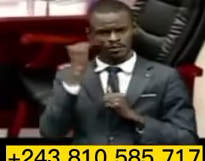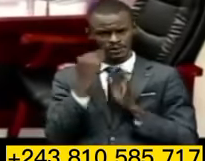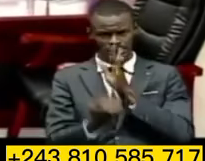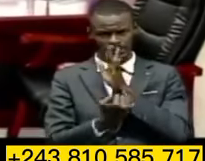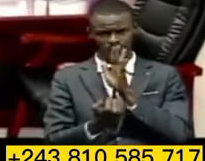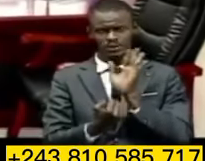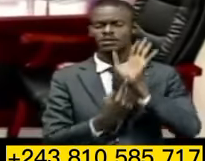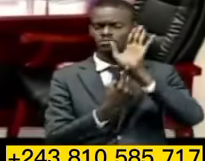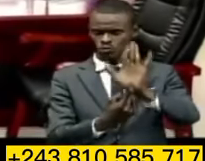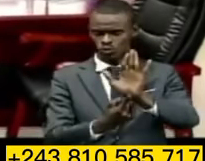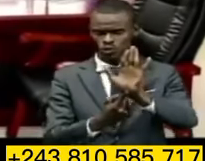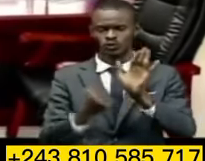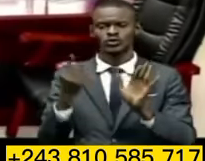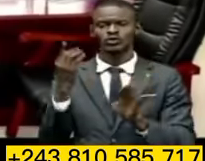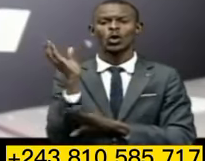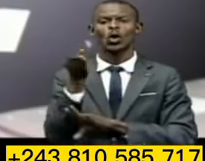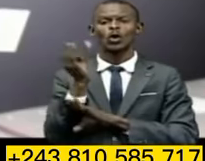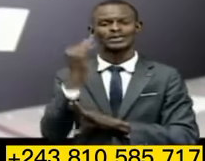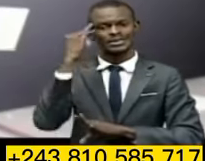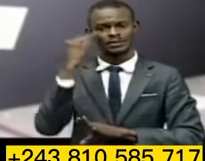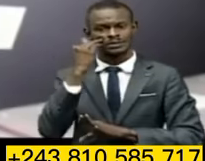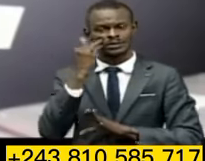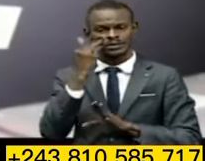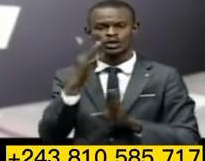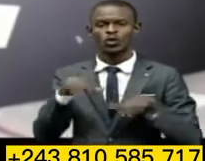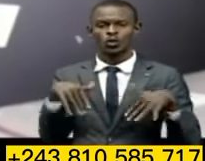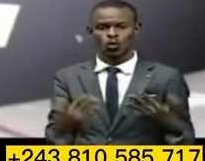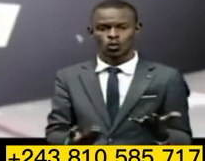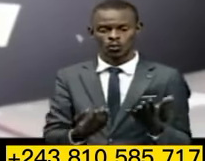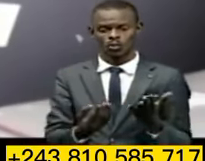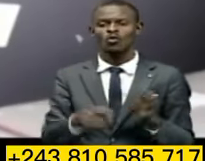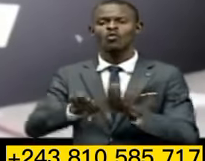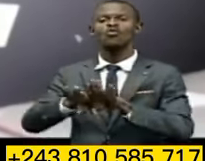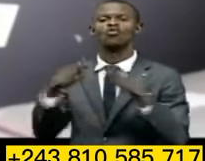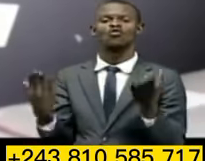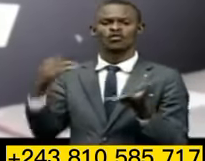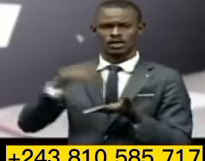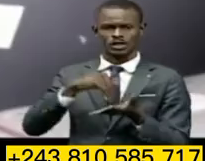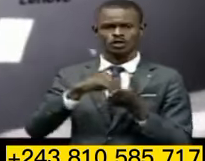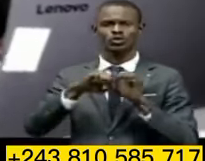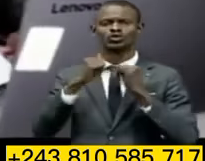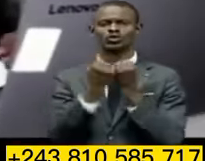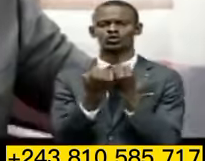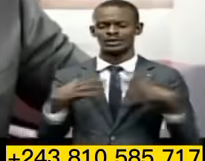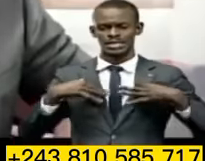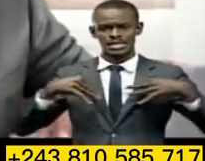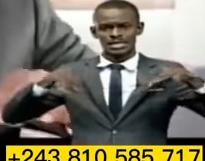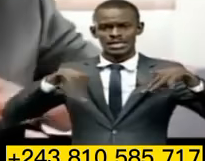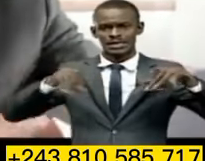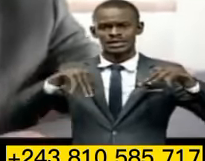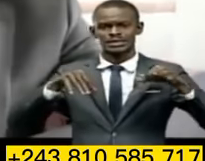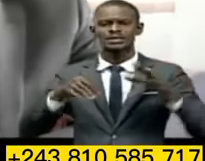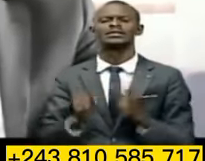Conseil le dossier relatif à la relance de la société textile de Kisangani, Sotexki. Il a rappelé que cette société